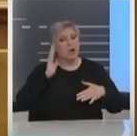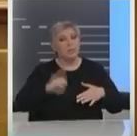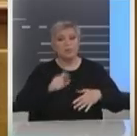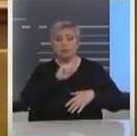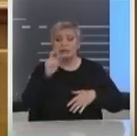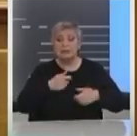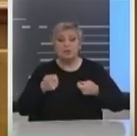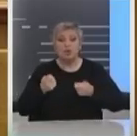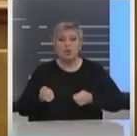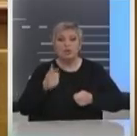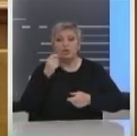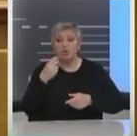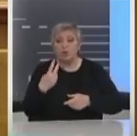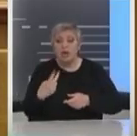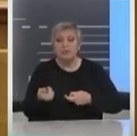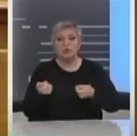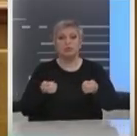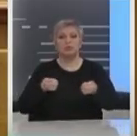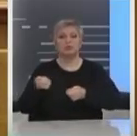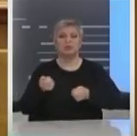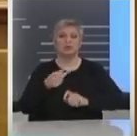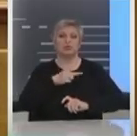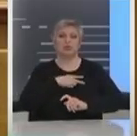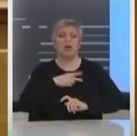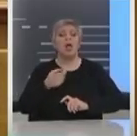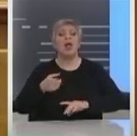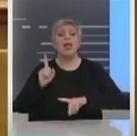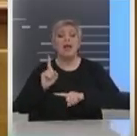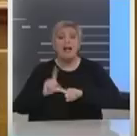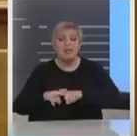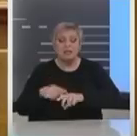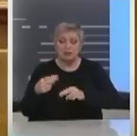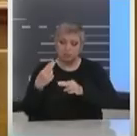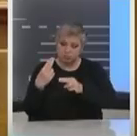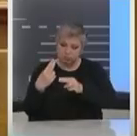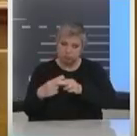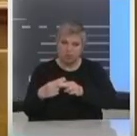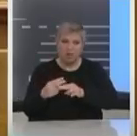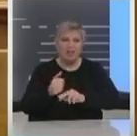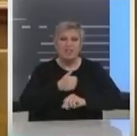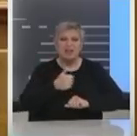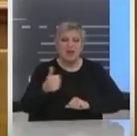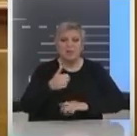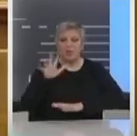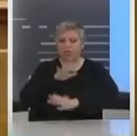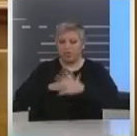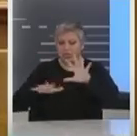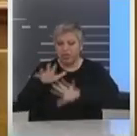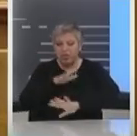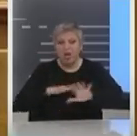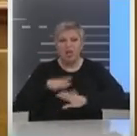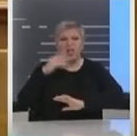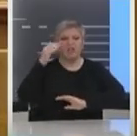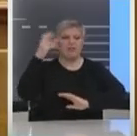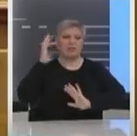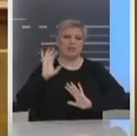τους. Γιατί οι Έλληνες αξίζουν καλύτερα, καλύτερα από τις αυταπάτες και τις απάτες σας και σίγουρα